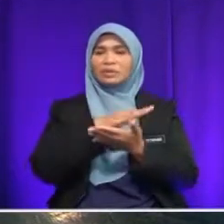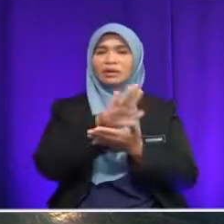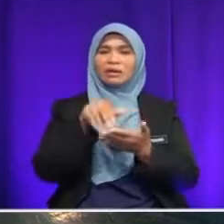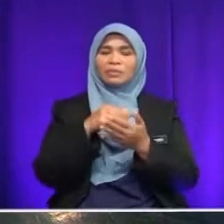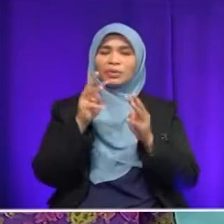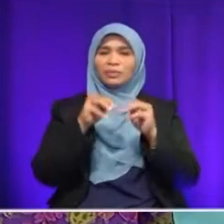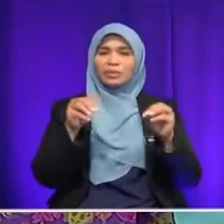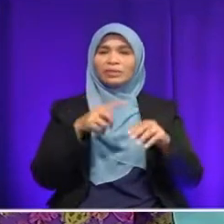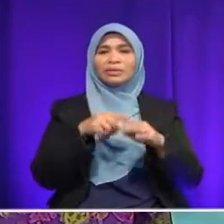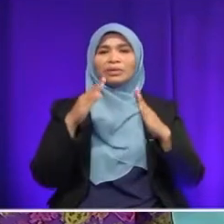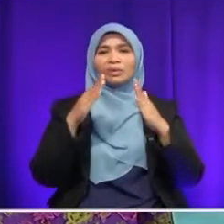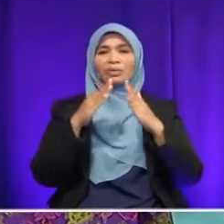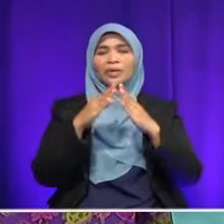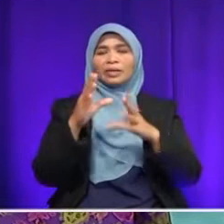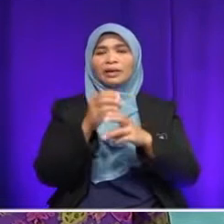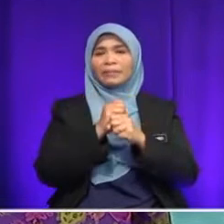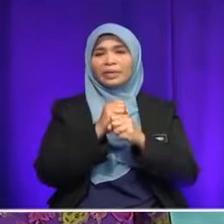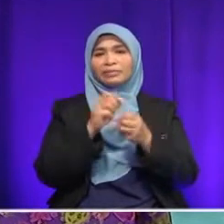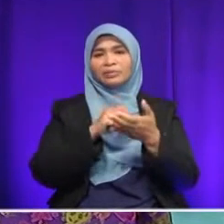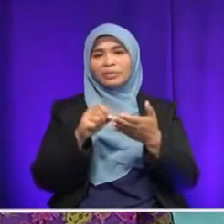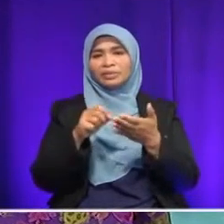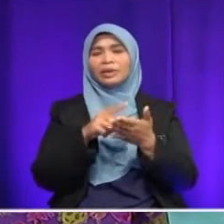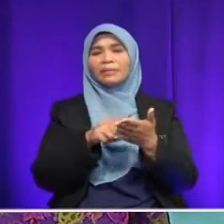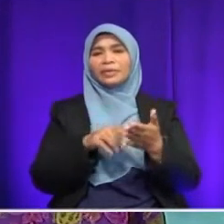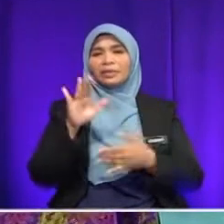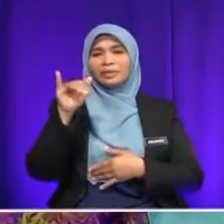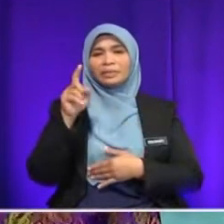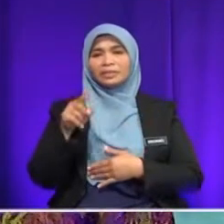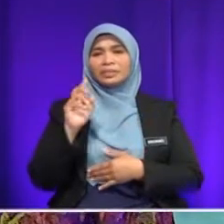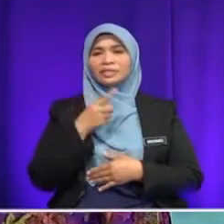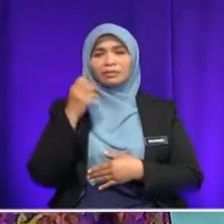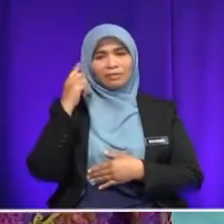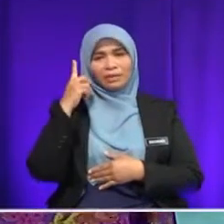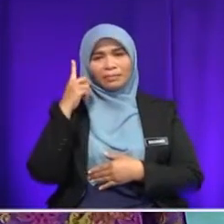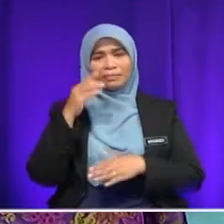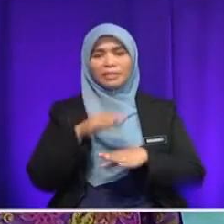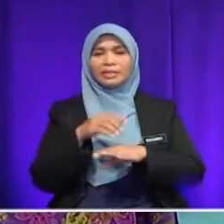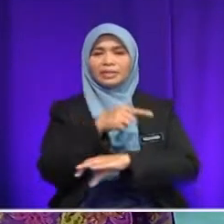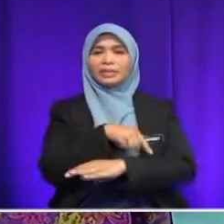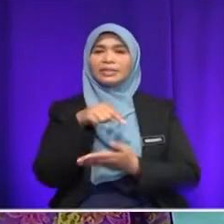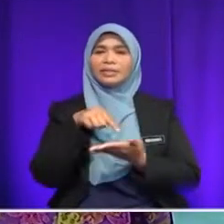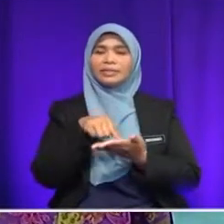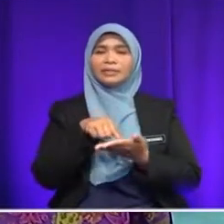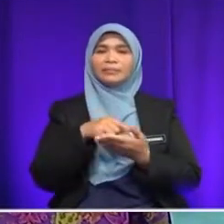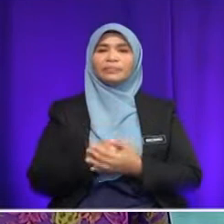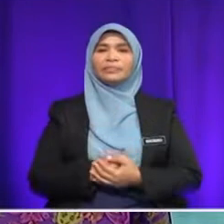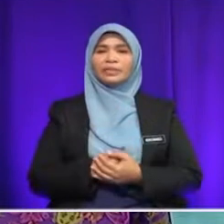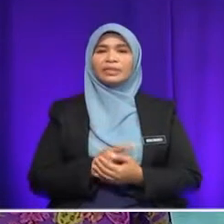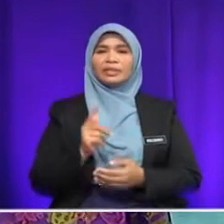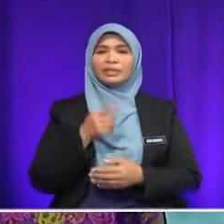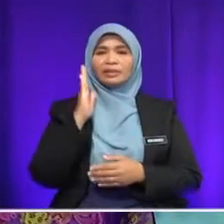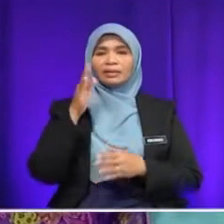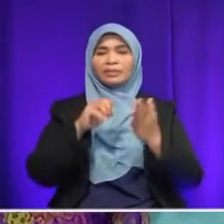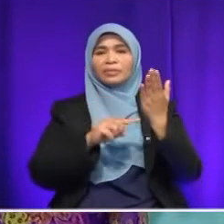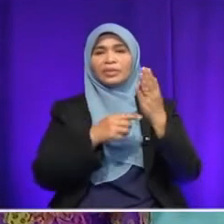dapat mencatat apa yang perlu difahami, dipelajari pada hari ini. Baiklah, kita akan mulakan aktiviti pembelajaran